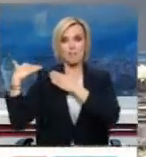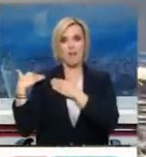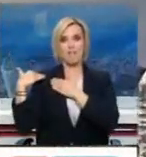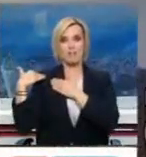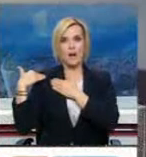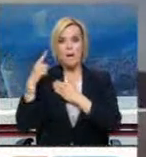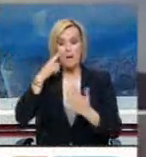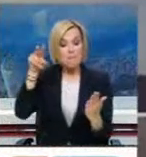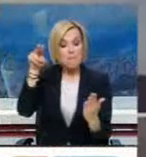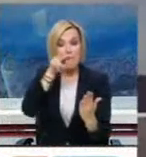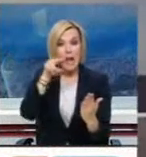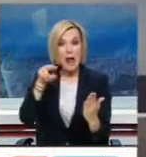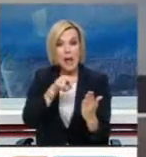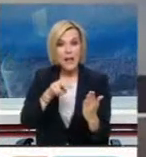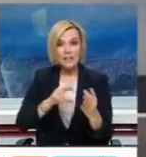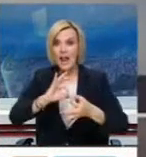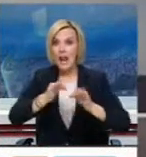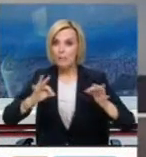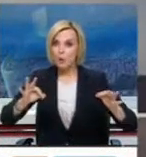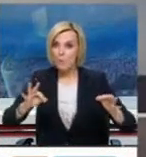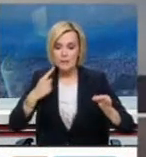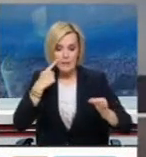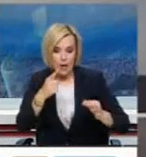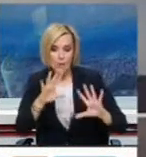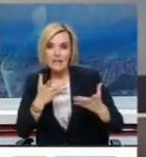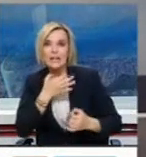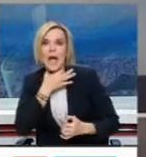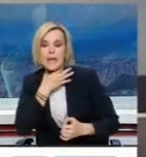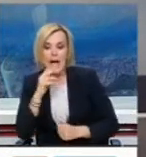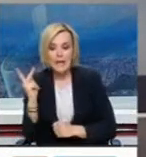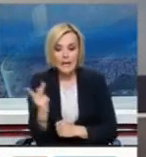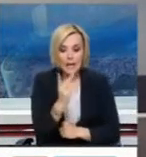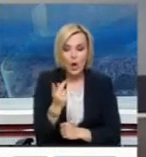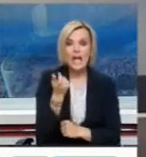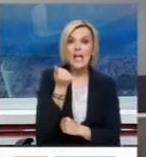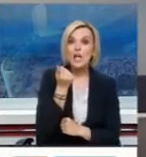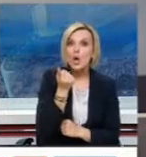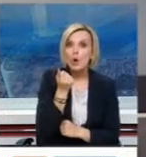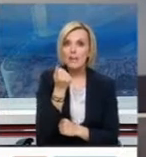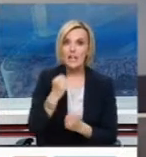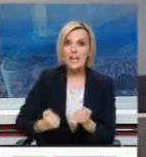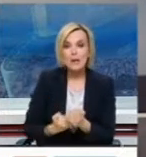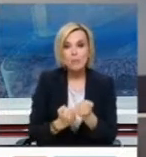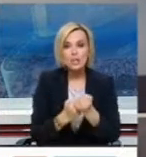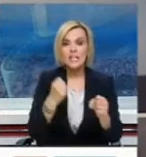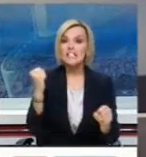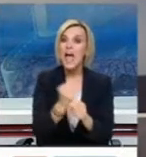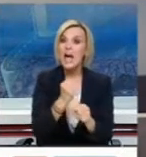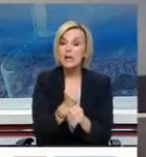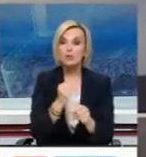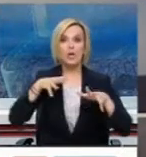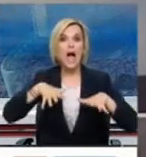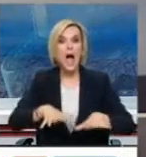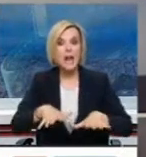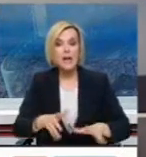απόλυτα μελετημένα, να διευρύνουμε το δίχτυ της κοινωνικής και οικονομικής μας παρέμβασης υπέρ των εργαζομένων, των ανέργων και